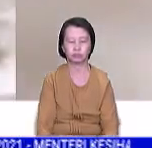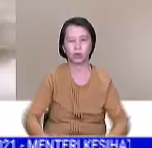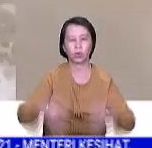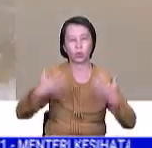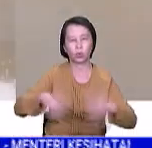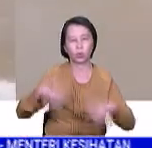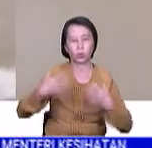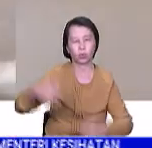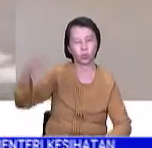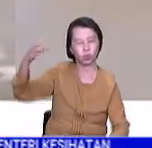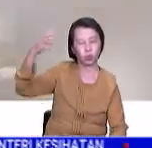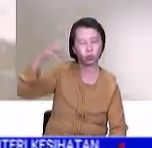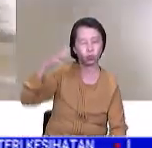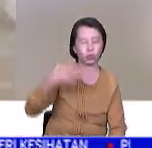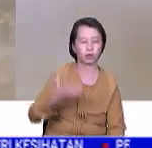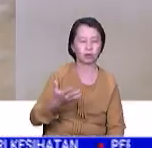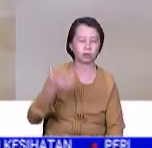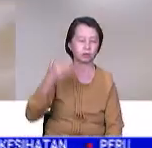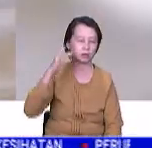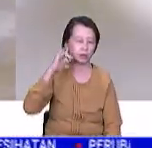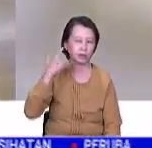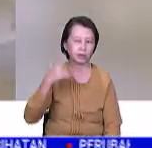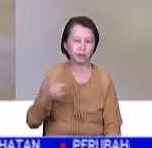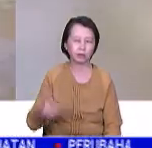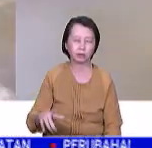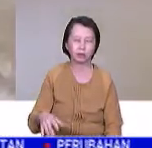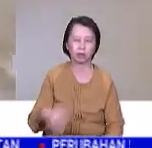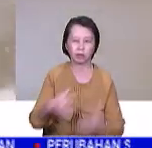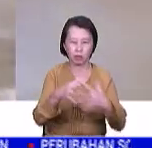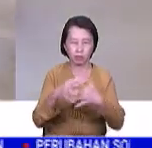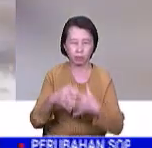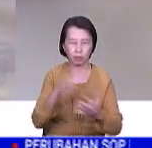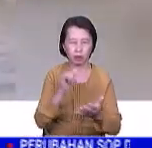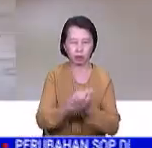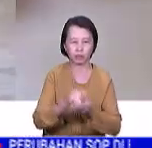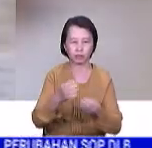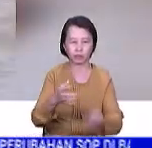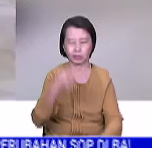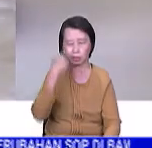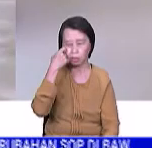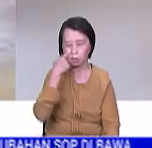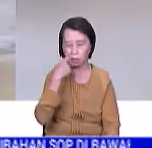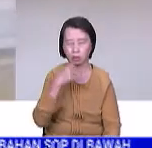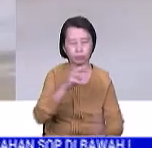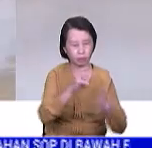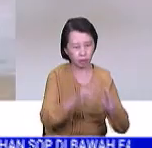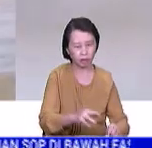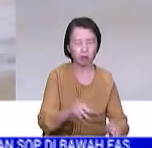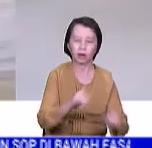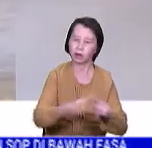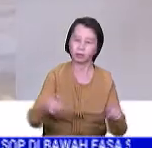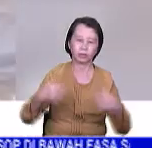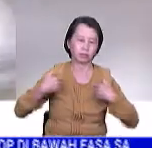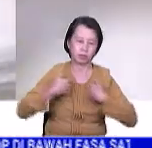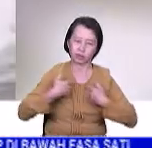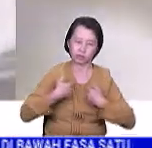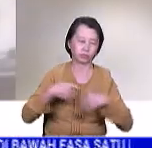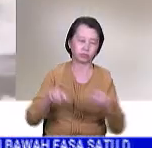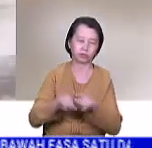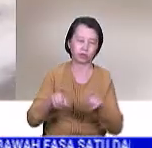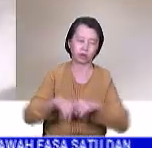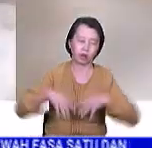panas melampau di California sejak beberapa minggu lalu ternyata bukan sahaja memberi kesan kepada manusia tetapi juga kepada